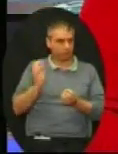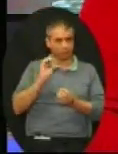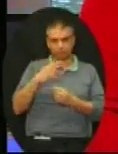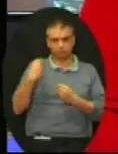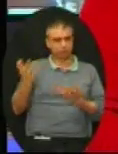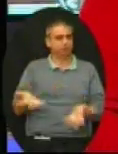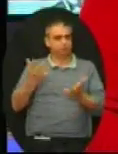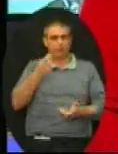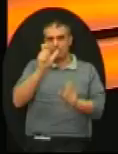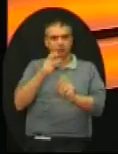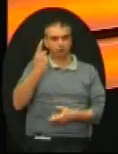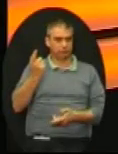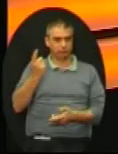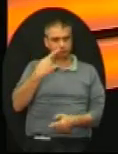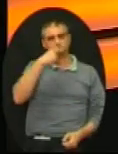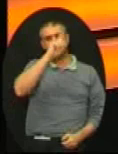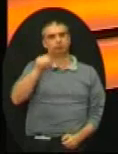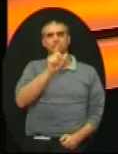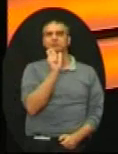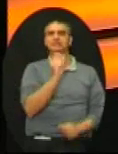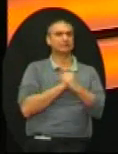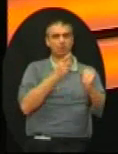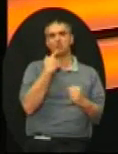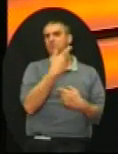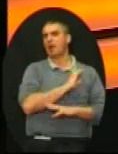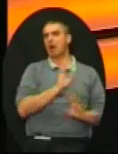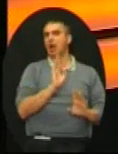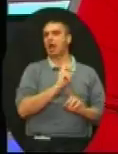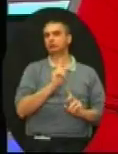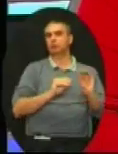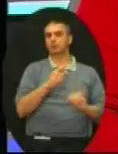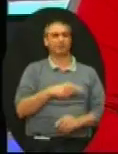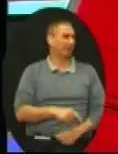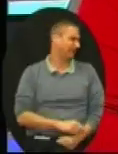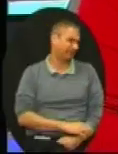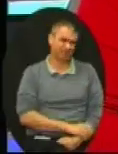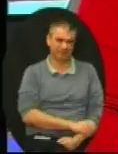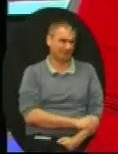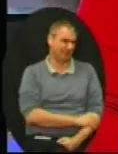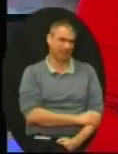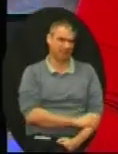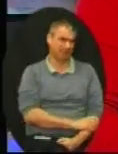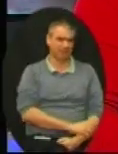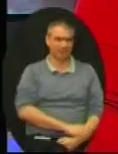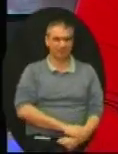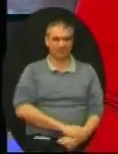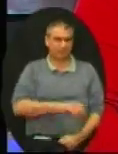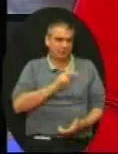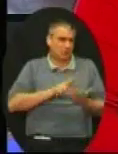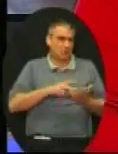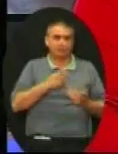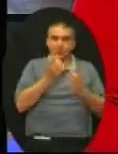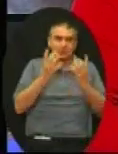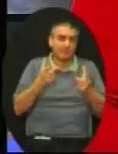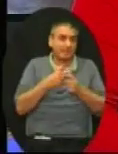האנשים שבעצם פוסלים את הביטוי הזה והופכים אותו ללא לגיטימי. אני חושבת שזה לא נכון. קודם כל אני חושבת שזה טבעי